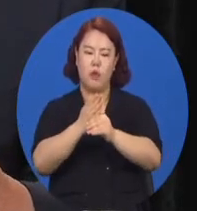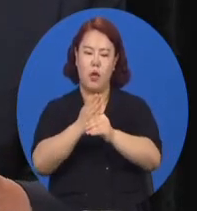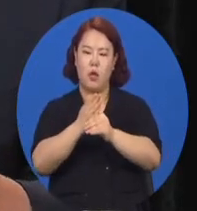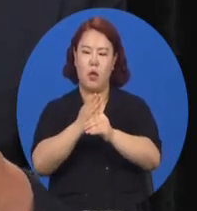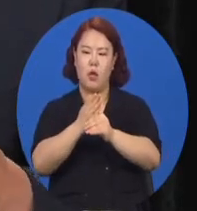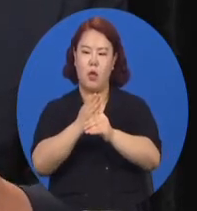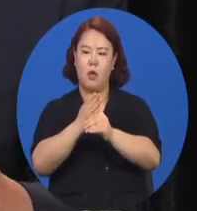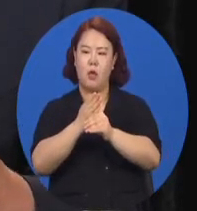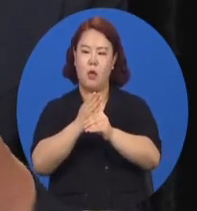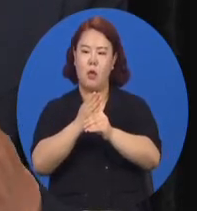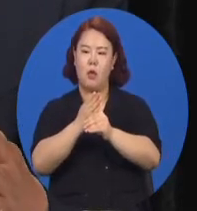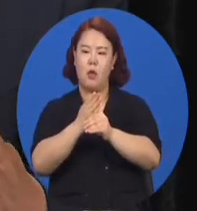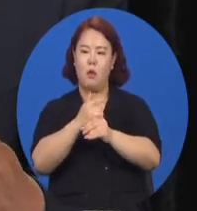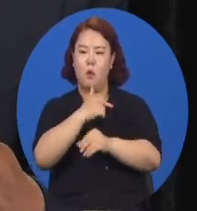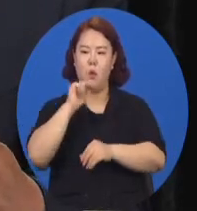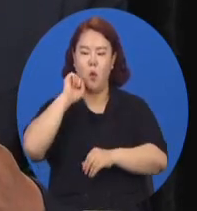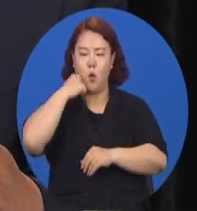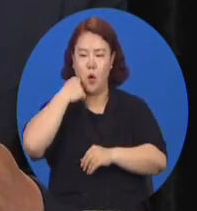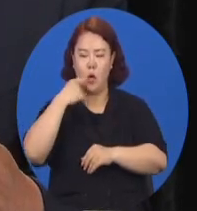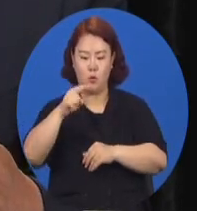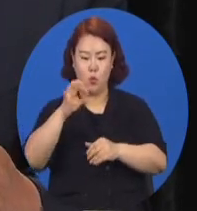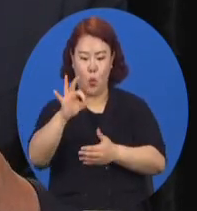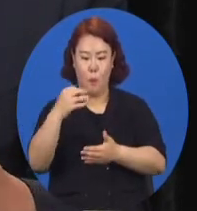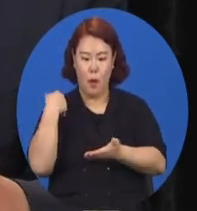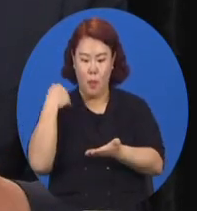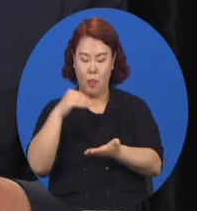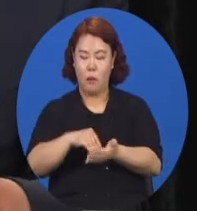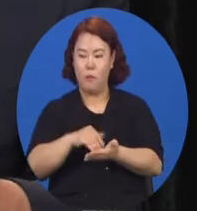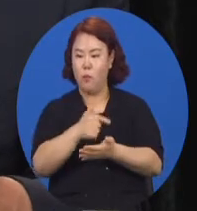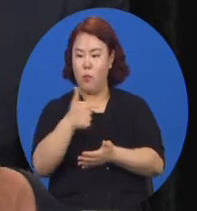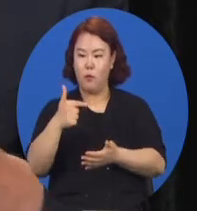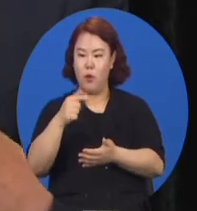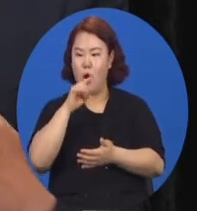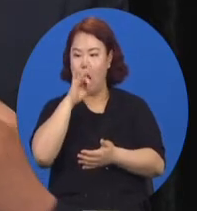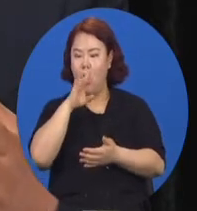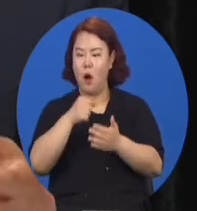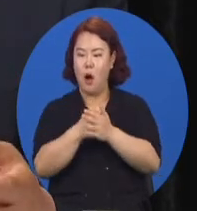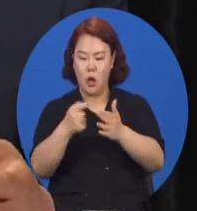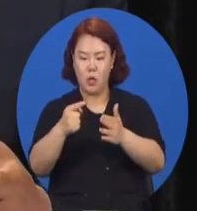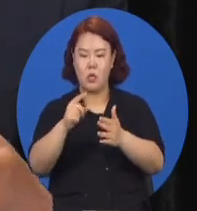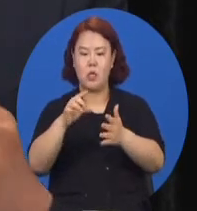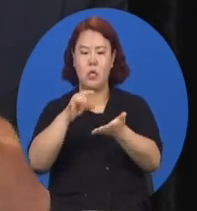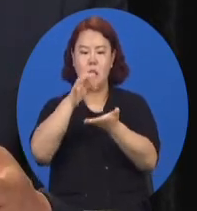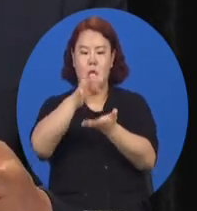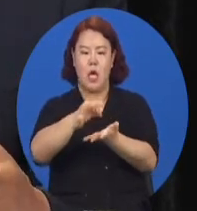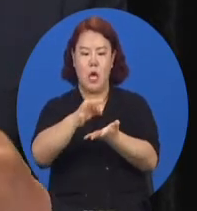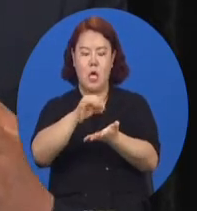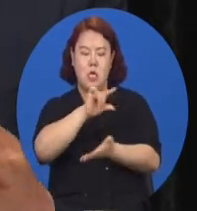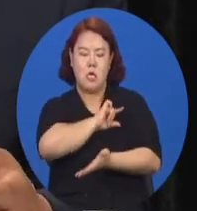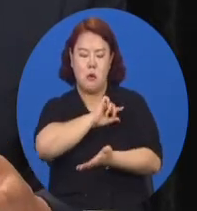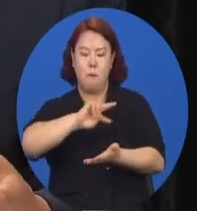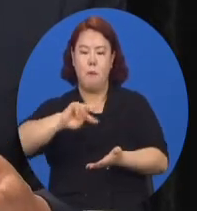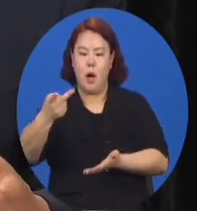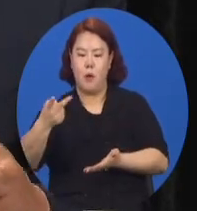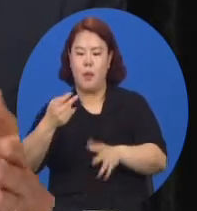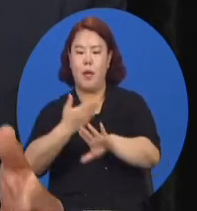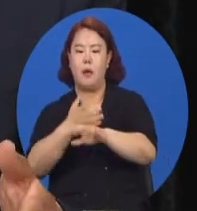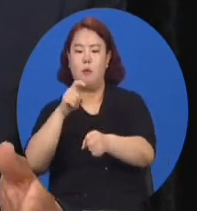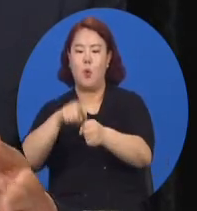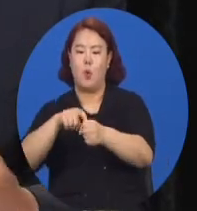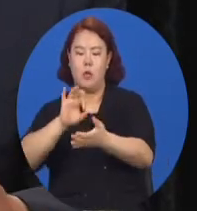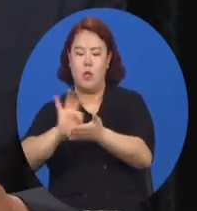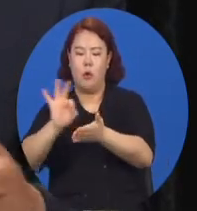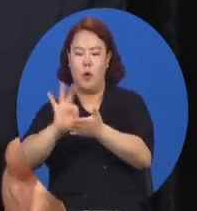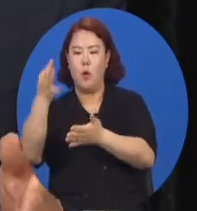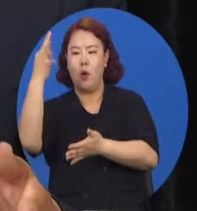없어서 이 돈이 반납될 지경이 있기 때문에 저희들이 그 재원을 변경해서 다른 목적으로 사용하겠다고 하는